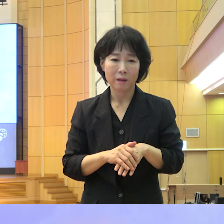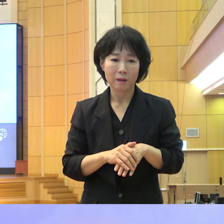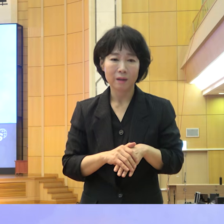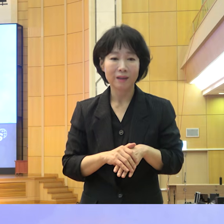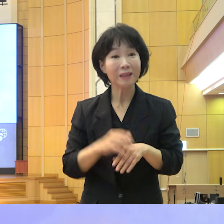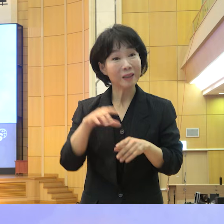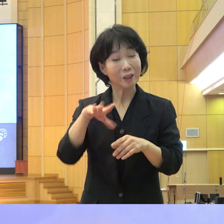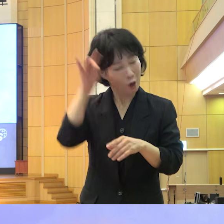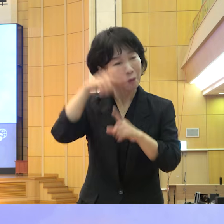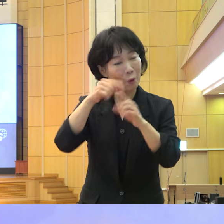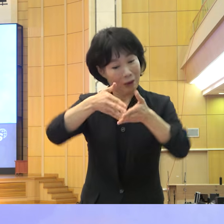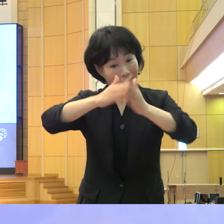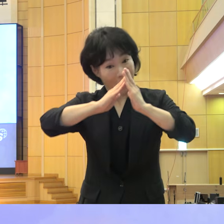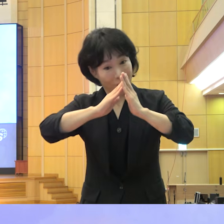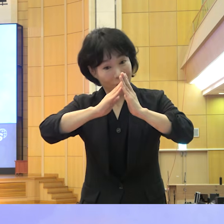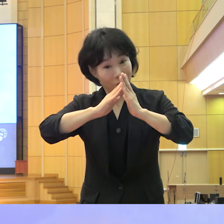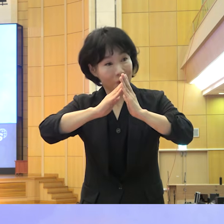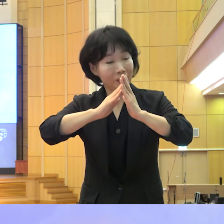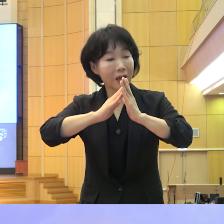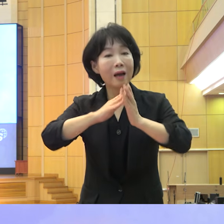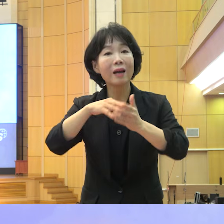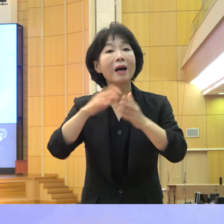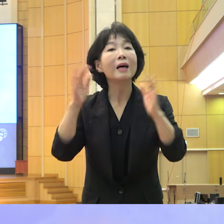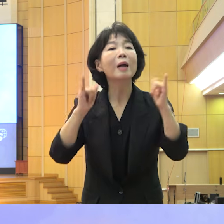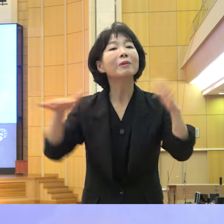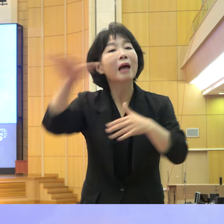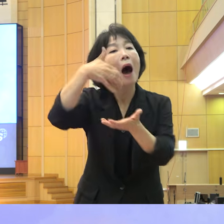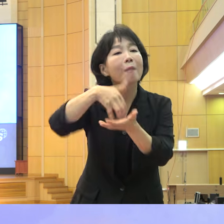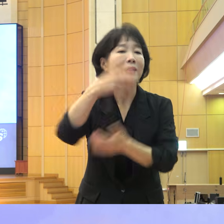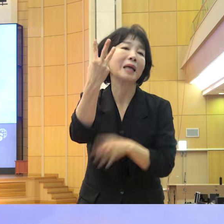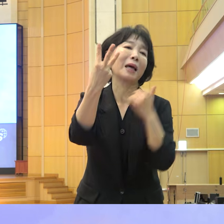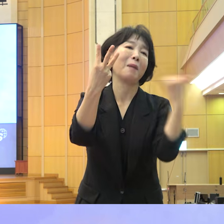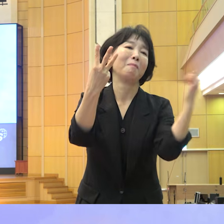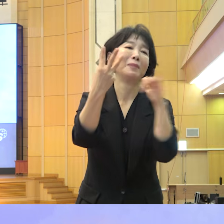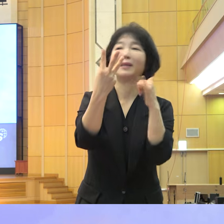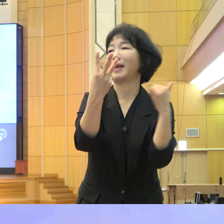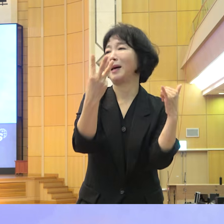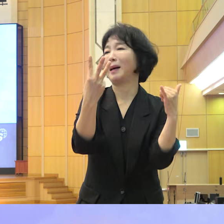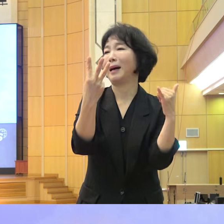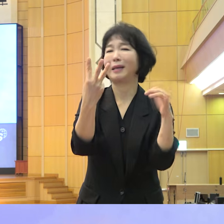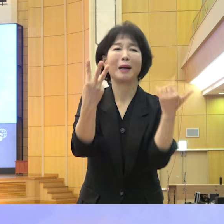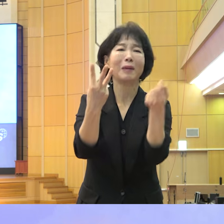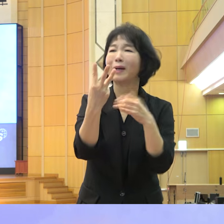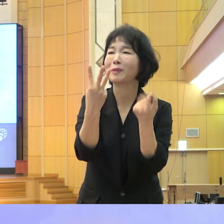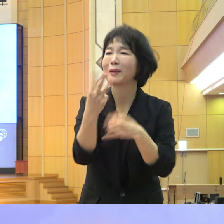3명 정도 됐어요. 어른들은, 그리고 학생들, 고3짜리들 나왔고.